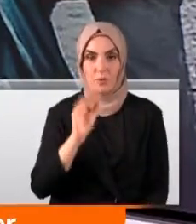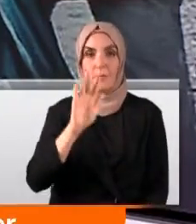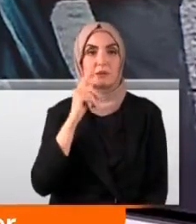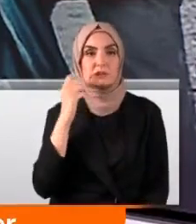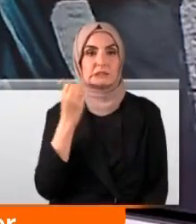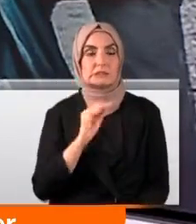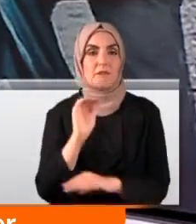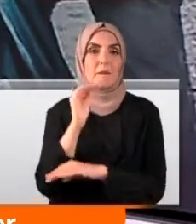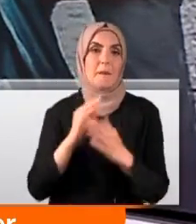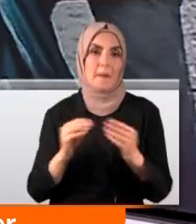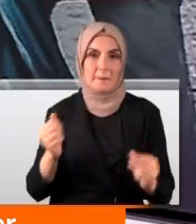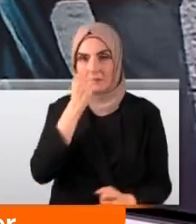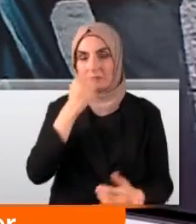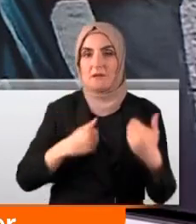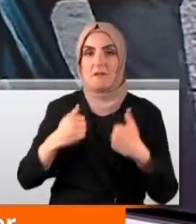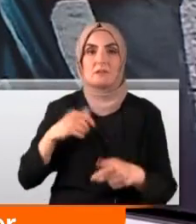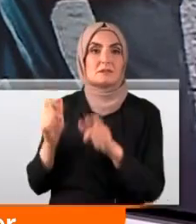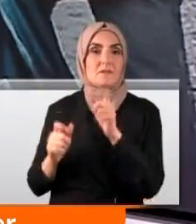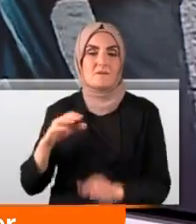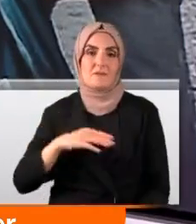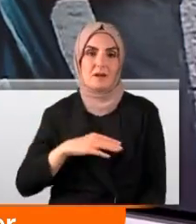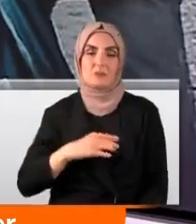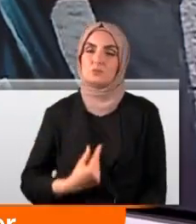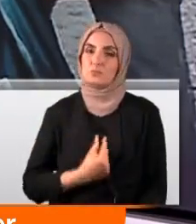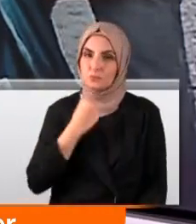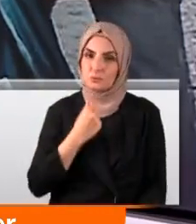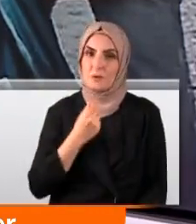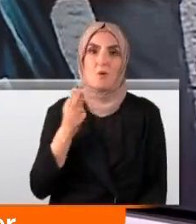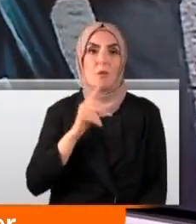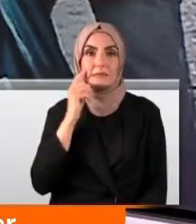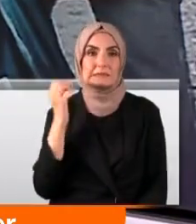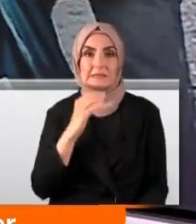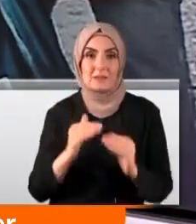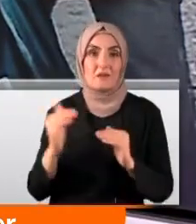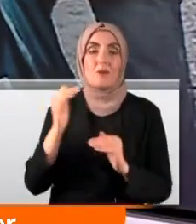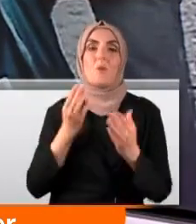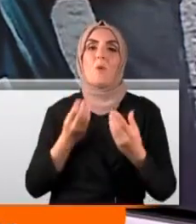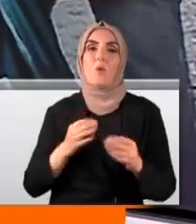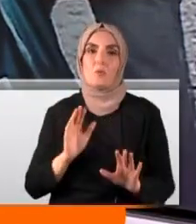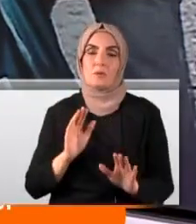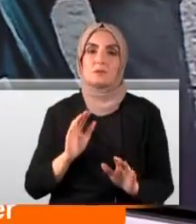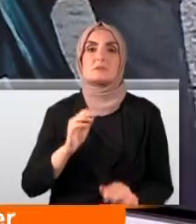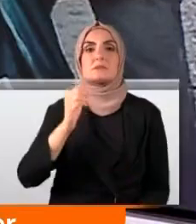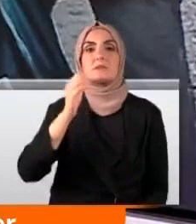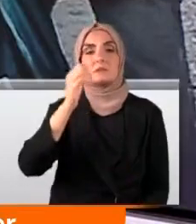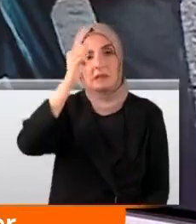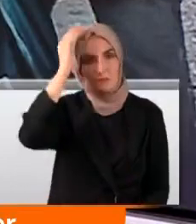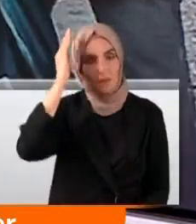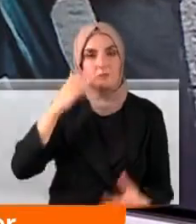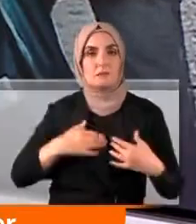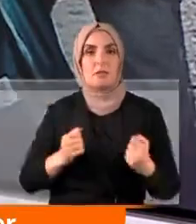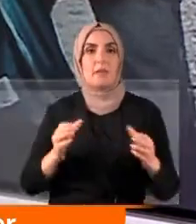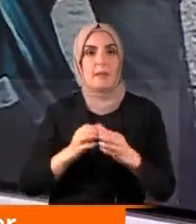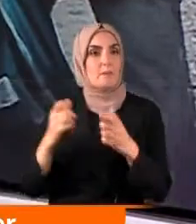yaralılar var umarız kayıpları artmaz sağlık İtfaiye ve jandarma ekipleri Orada bizim de Gözümüz kulağımız O